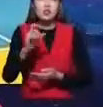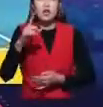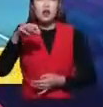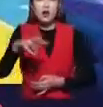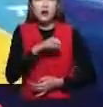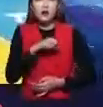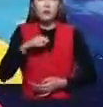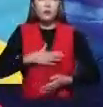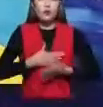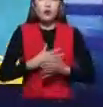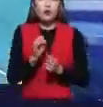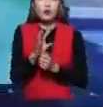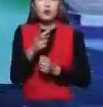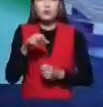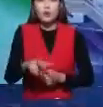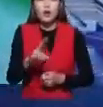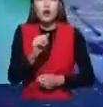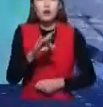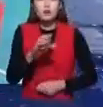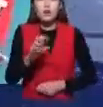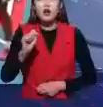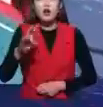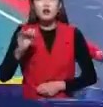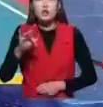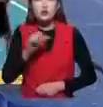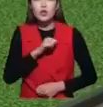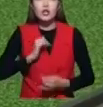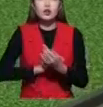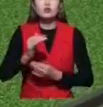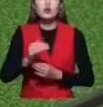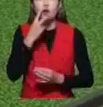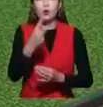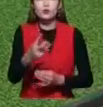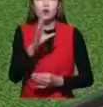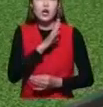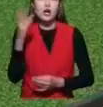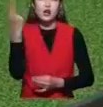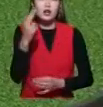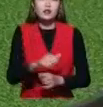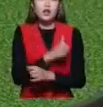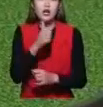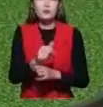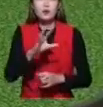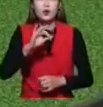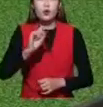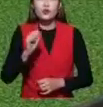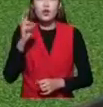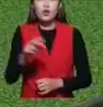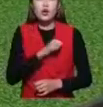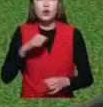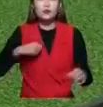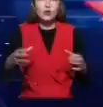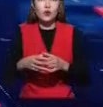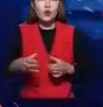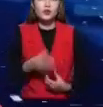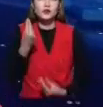активіне 14 ұпай жазған Карвел Андерсон ең жоғары нәтиже көрсетті. Астананың бас бапкері Олег Киселев өз